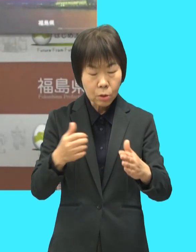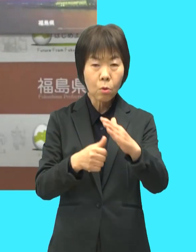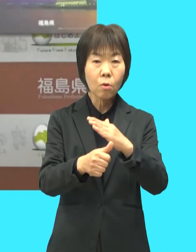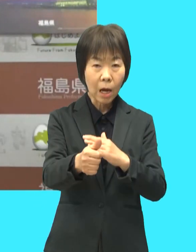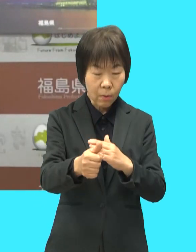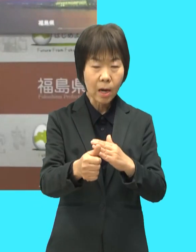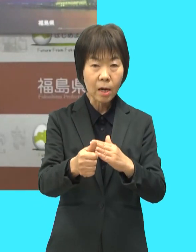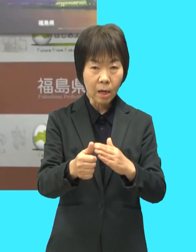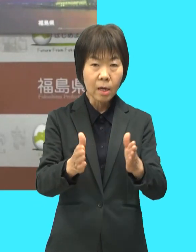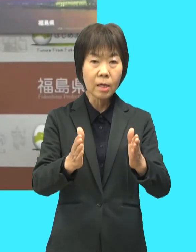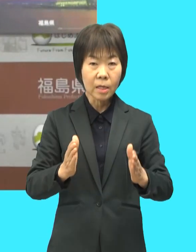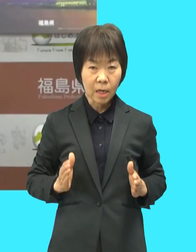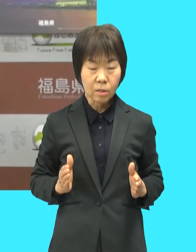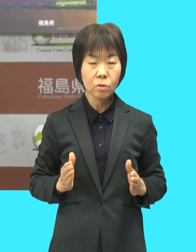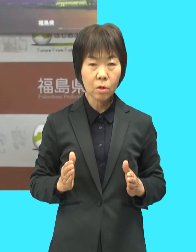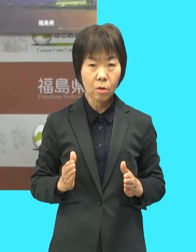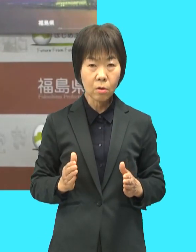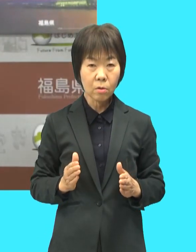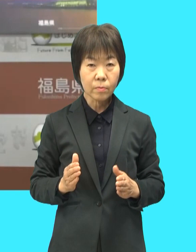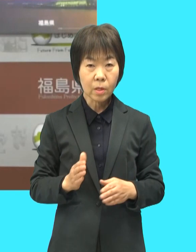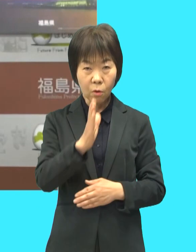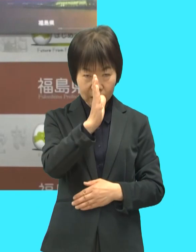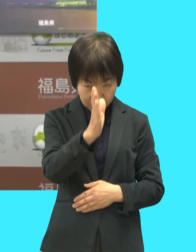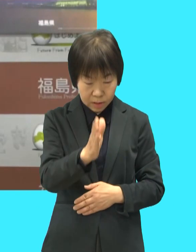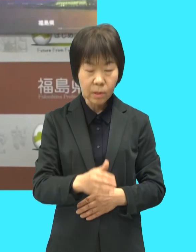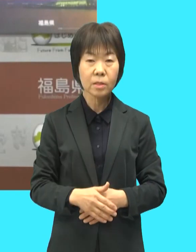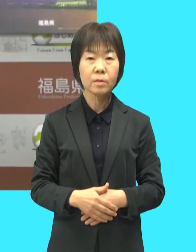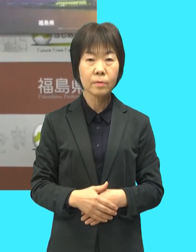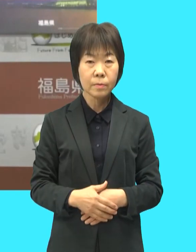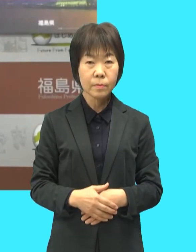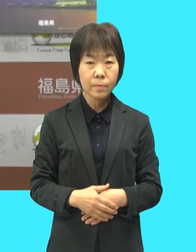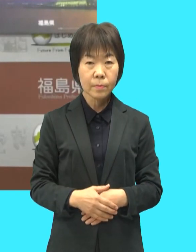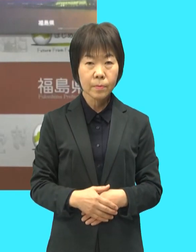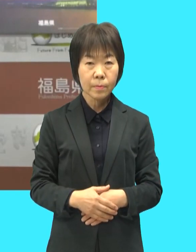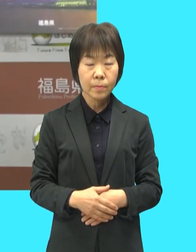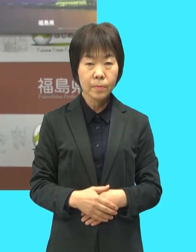来は極力控えていただくようお願いをいたします。